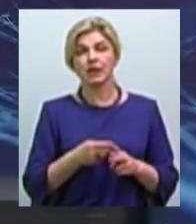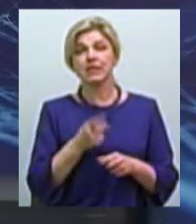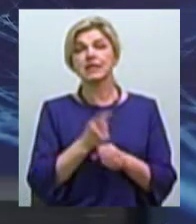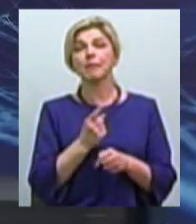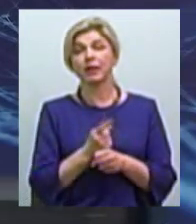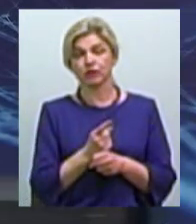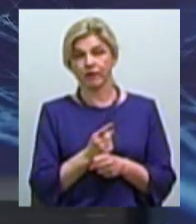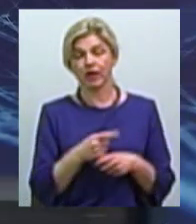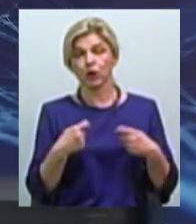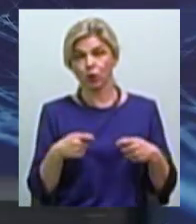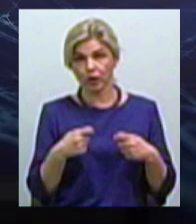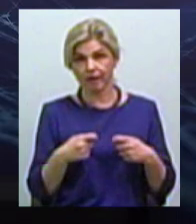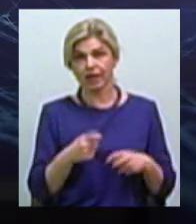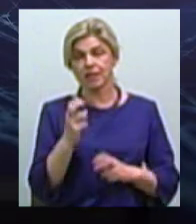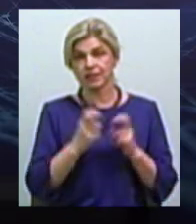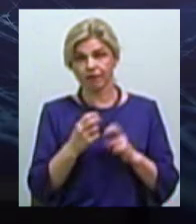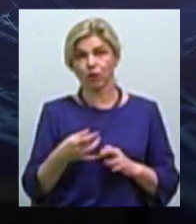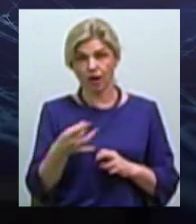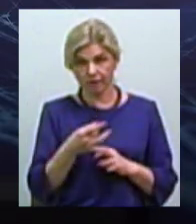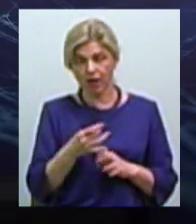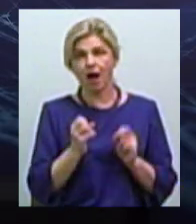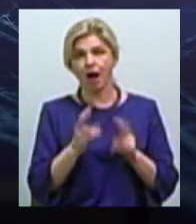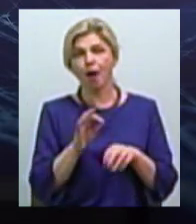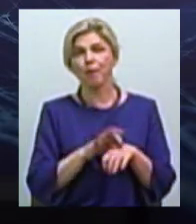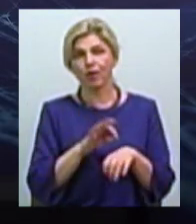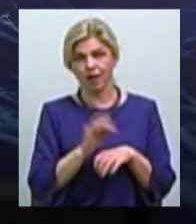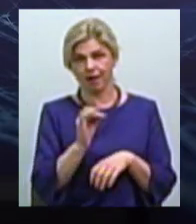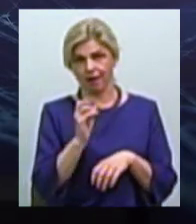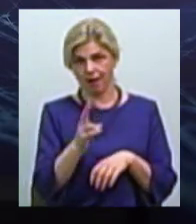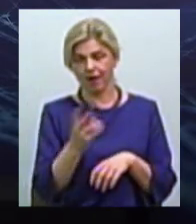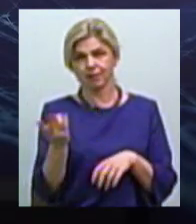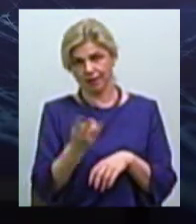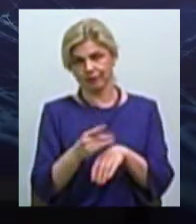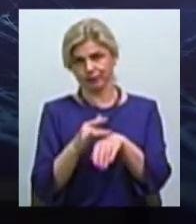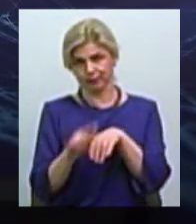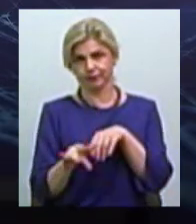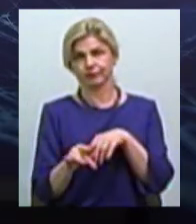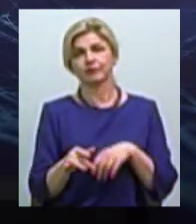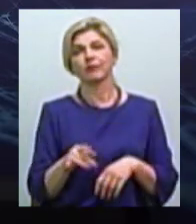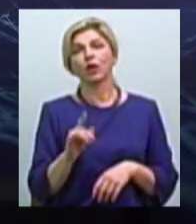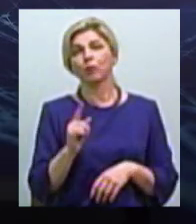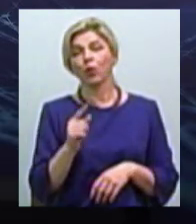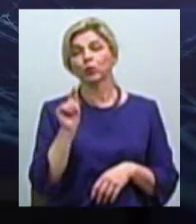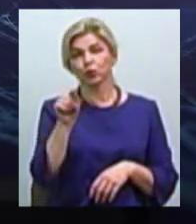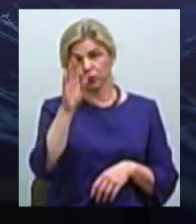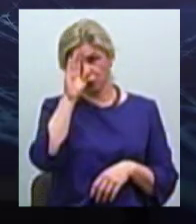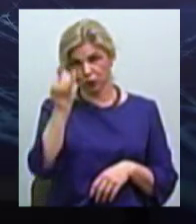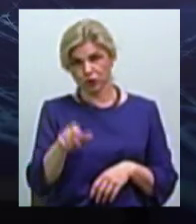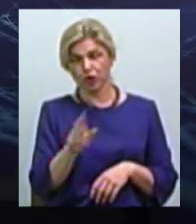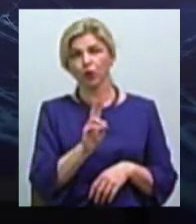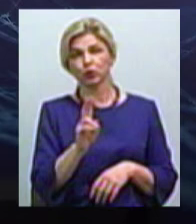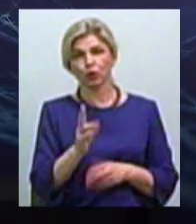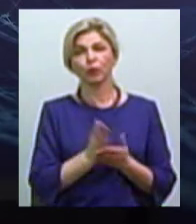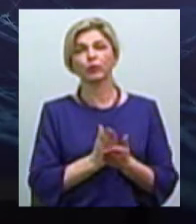на Заводському районі. Її треба викоренити. Але про того чоловіка, який де ця річ.